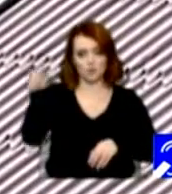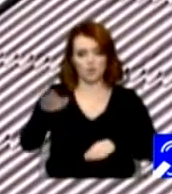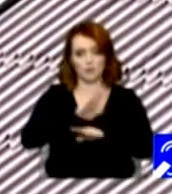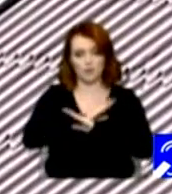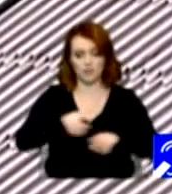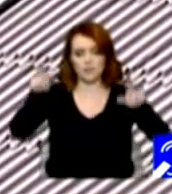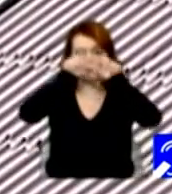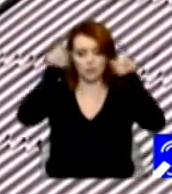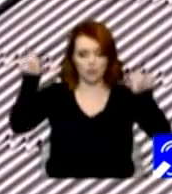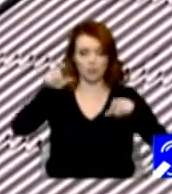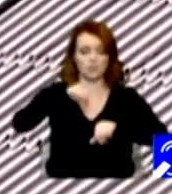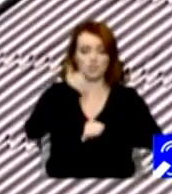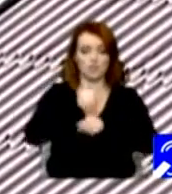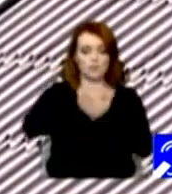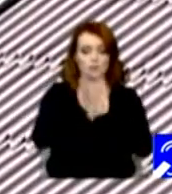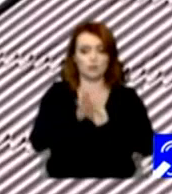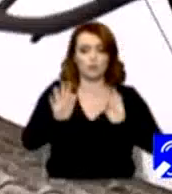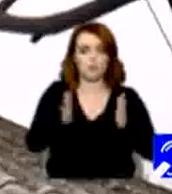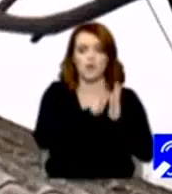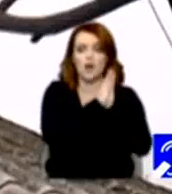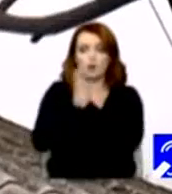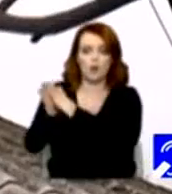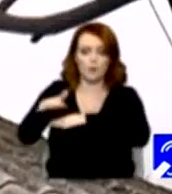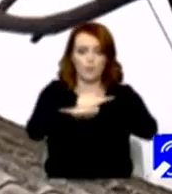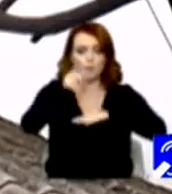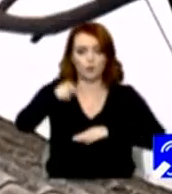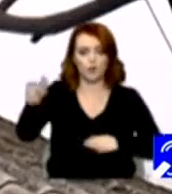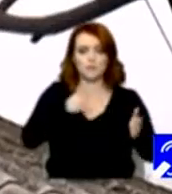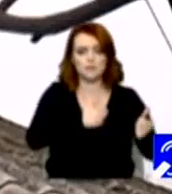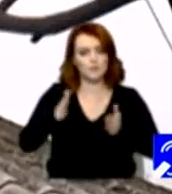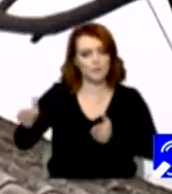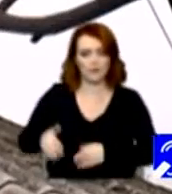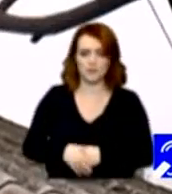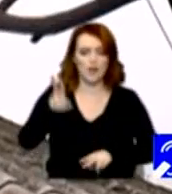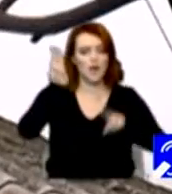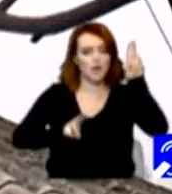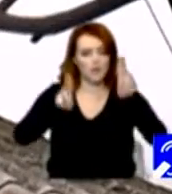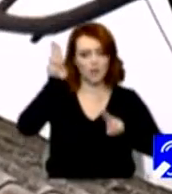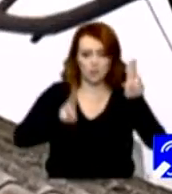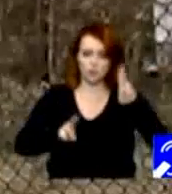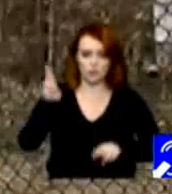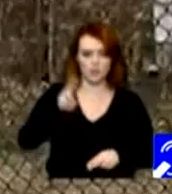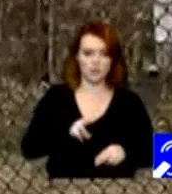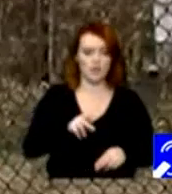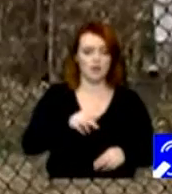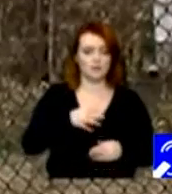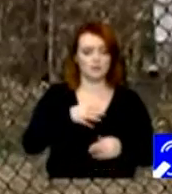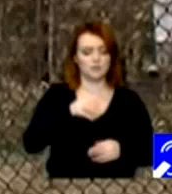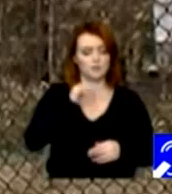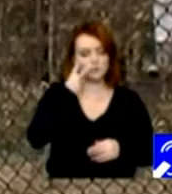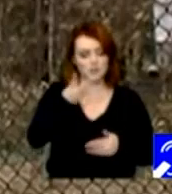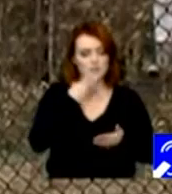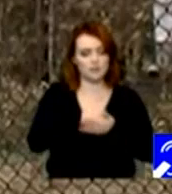Inspectoratul General pentru situații de urgență îndeamnă populația să respecte cu strictețe regulile de exploatare a sobelor și